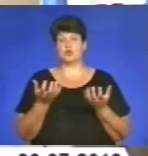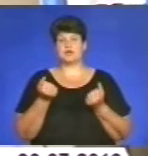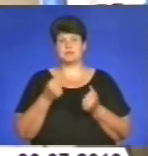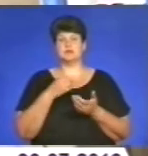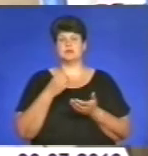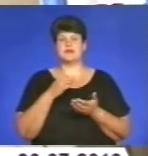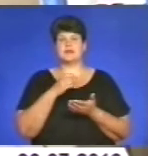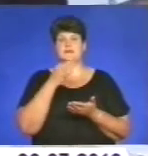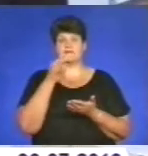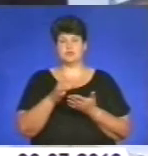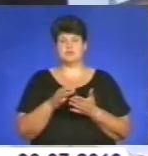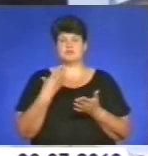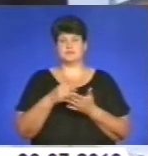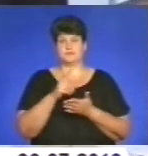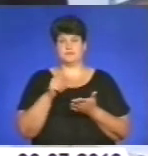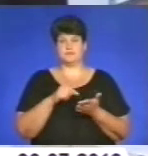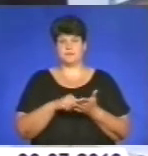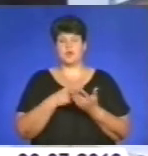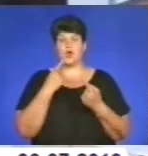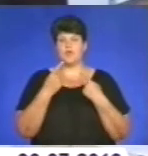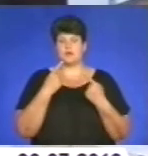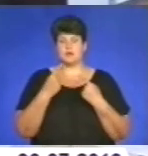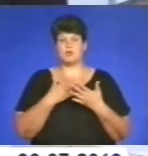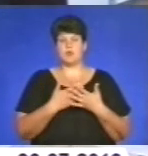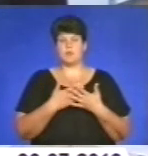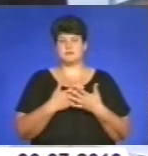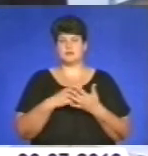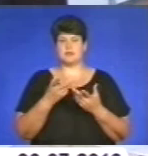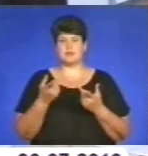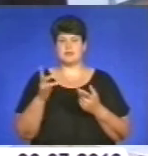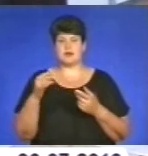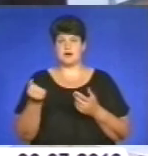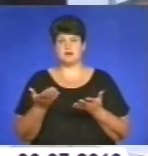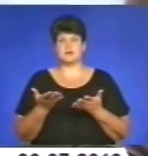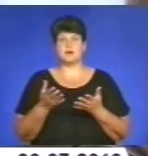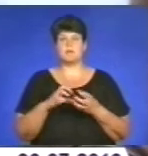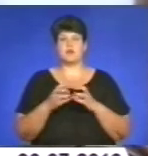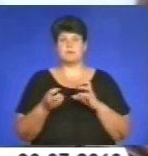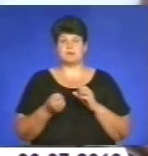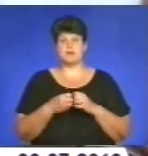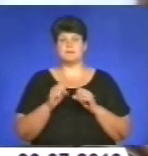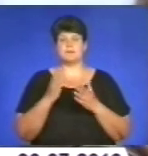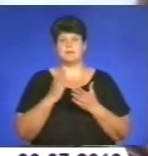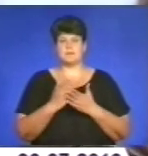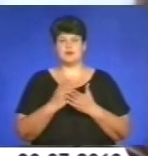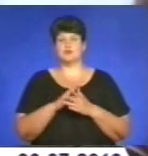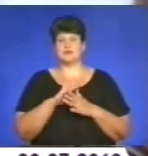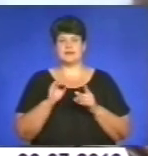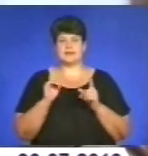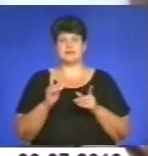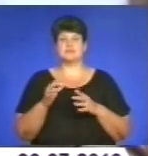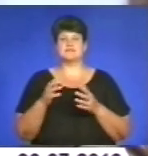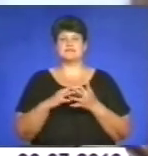на запитання свої. Говорили про громадські негаразди. Проблеми з мажорною молоддю, виявляється, мають не лише жителі міст. У селі